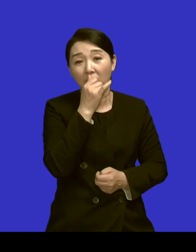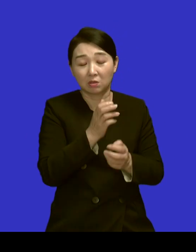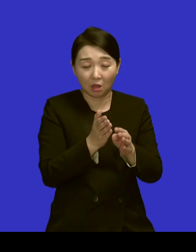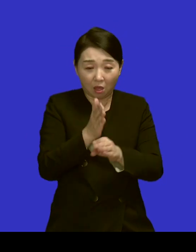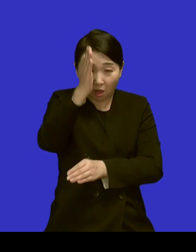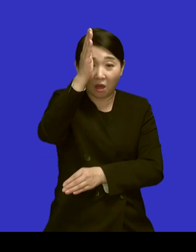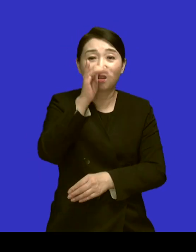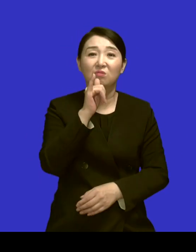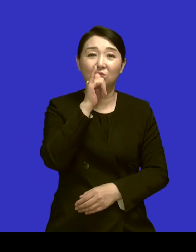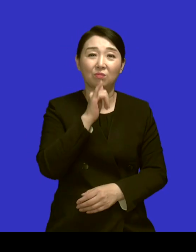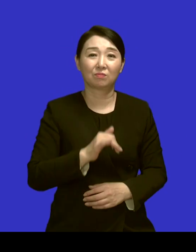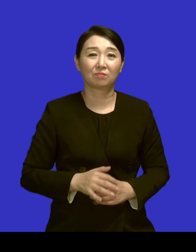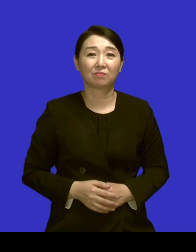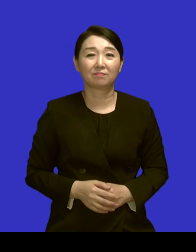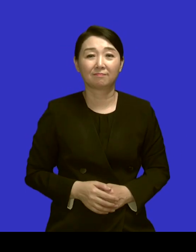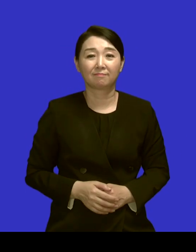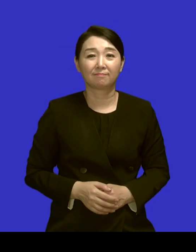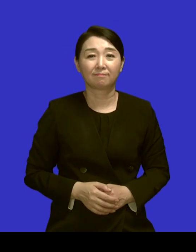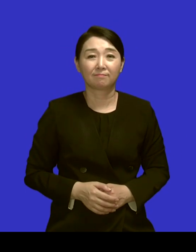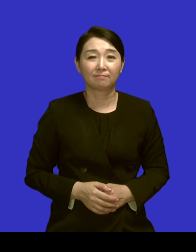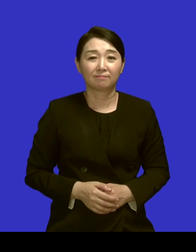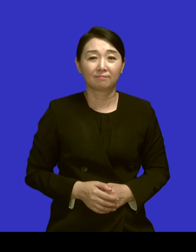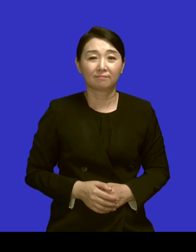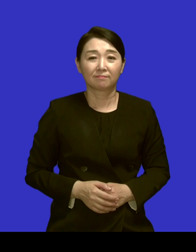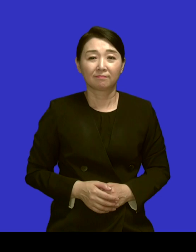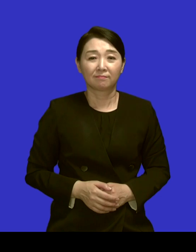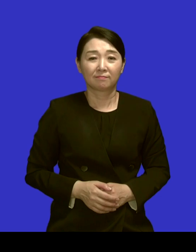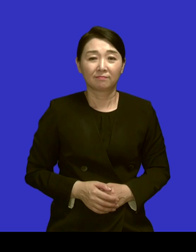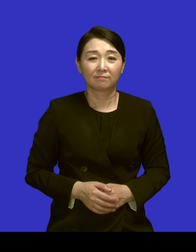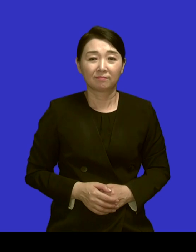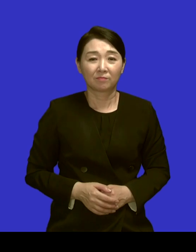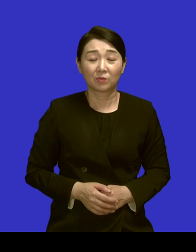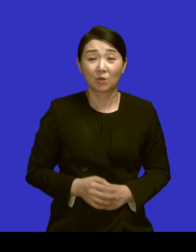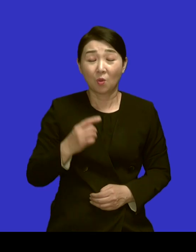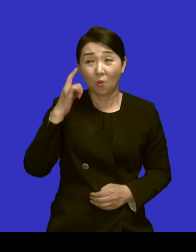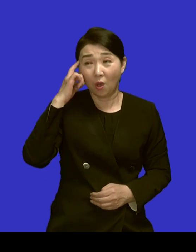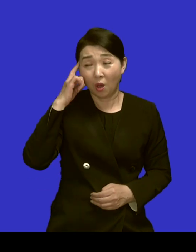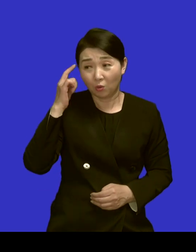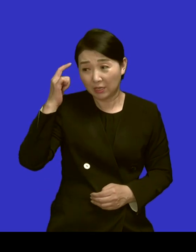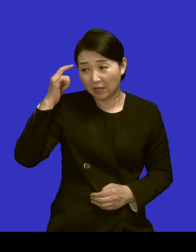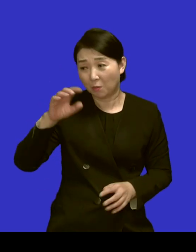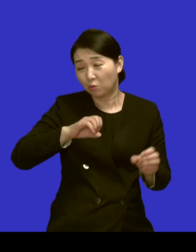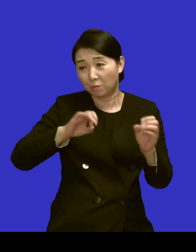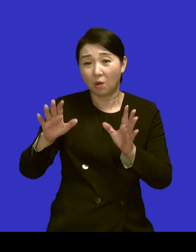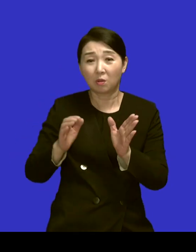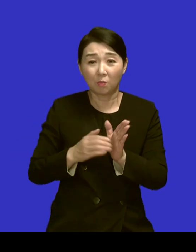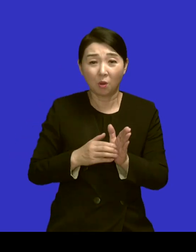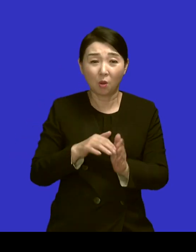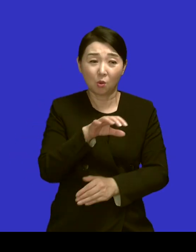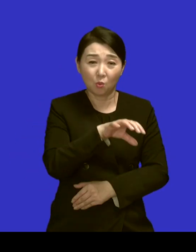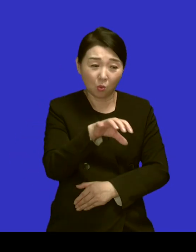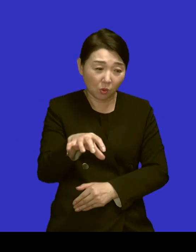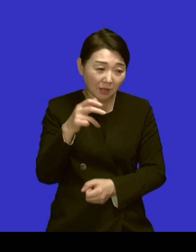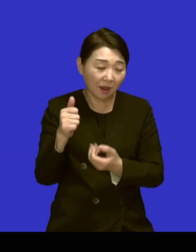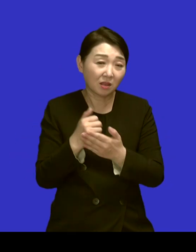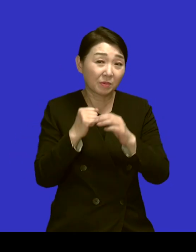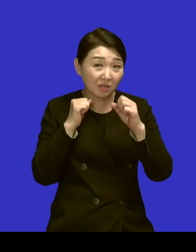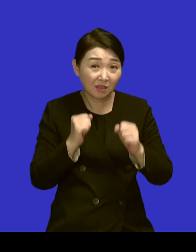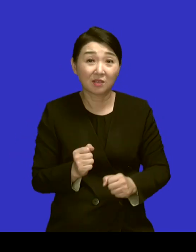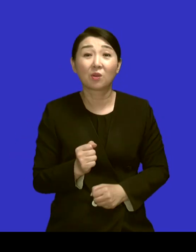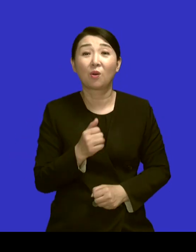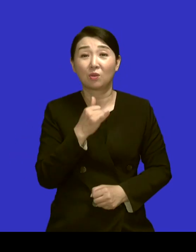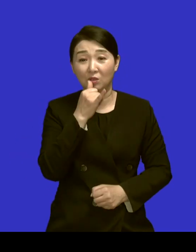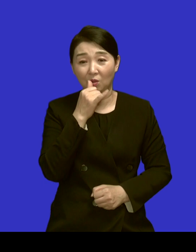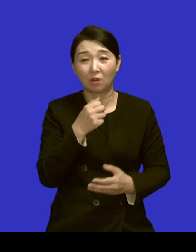딱 선이 있는 거예요. 그래서 우리가 이런 전형적인 생각을 다 버리고 곳곳에 모든 데 다 하나님이